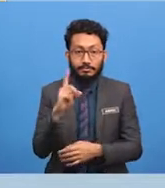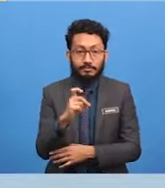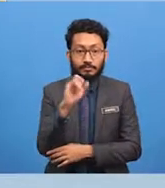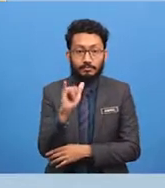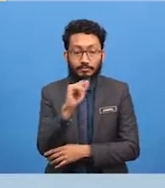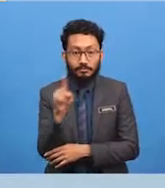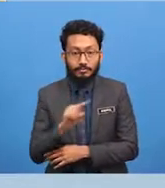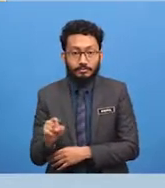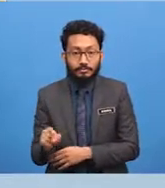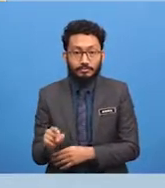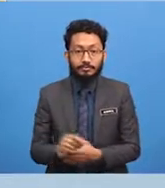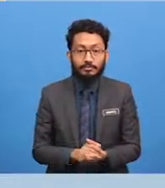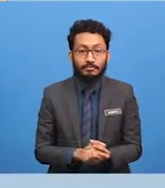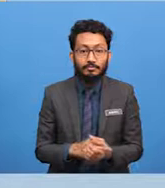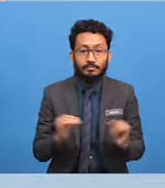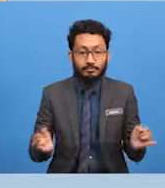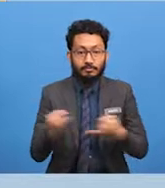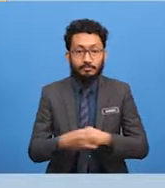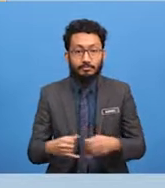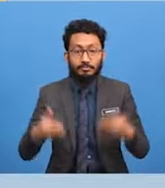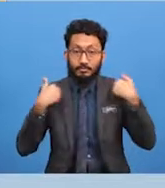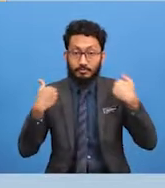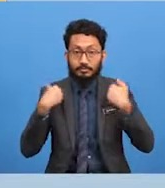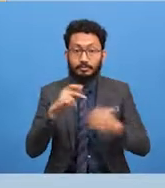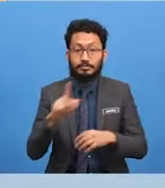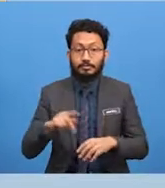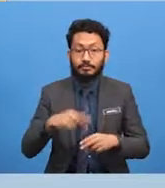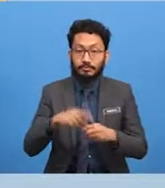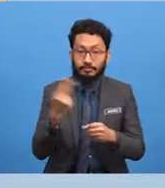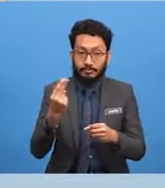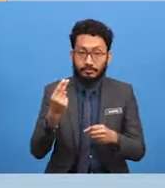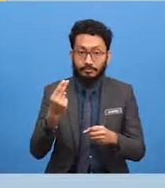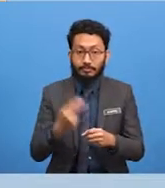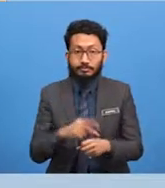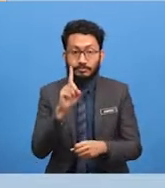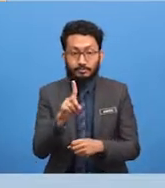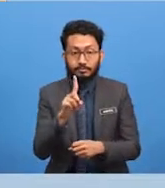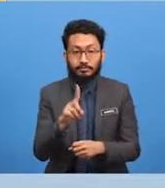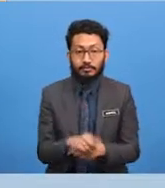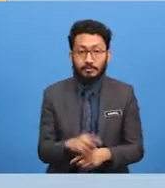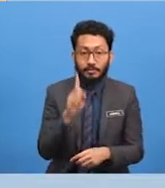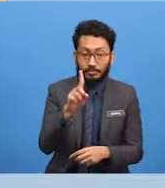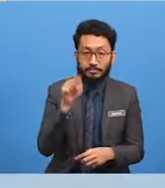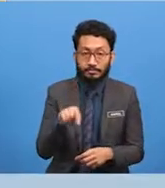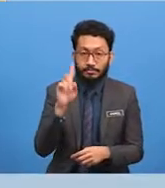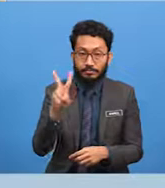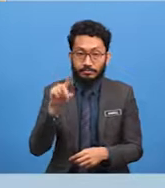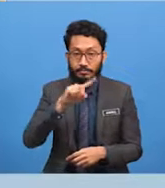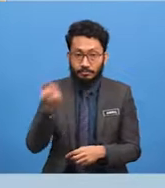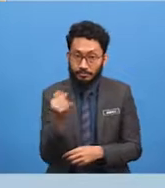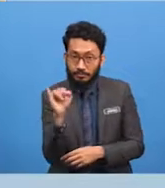di Jabatan Pengeluaran adalah menghasilkan 1.2 juta unit